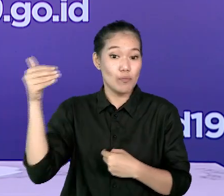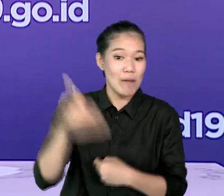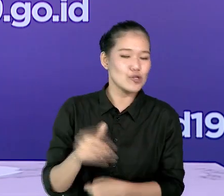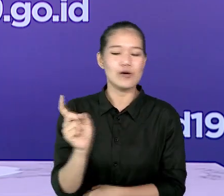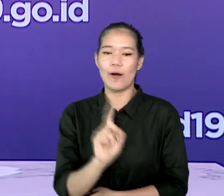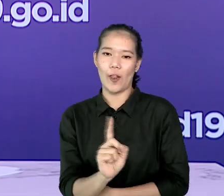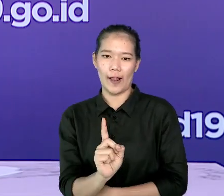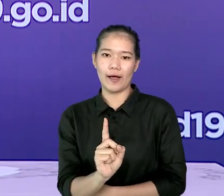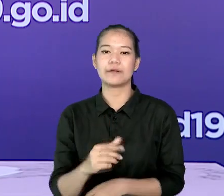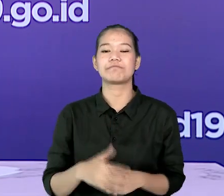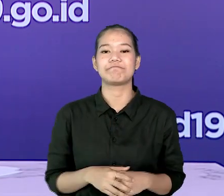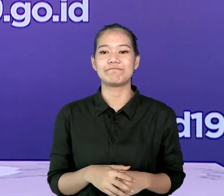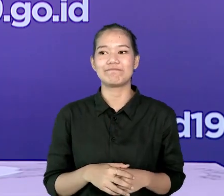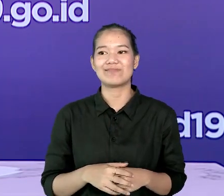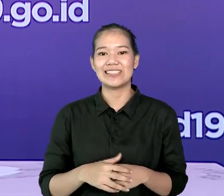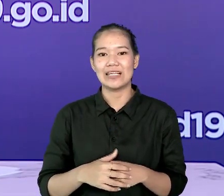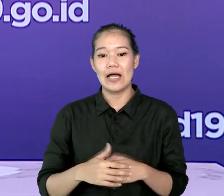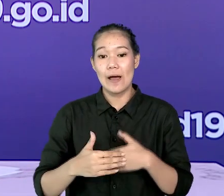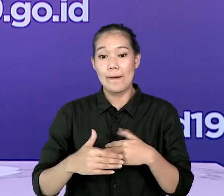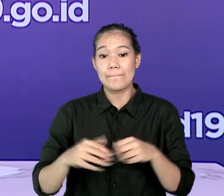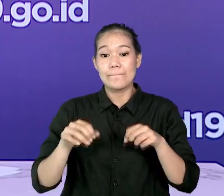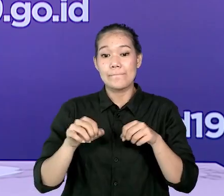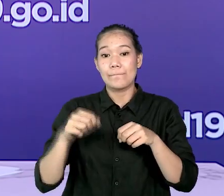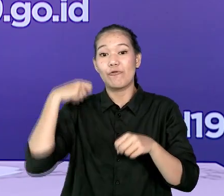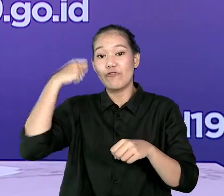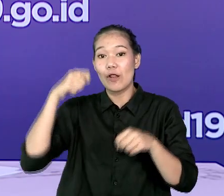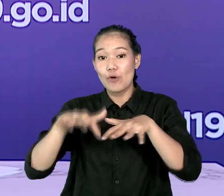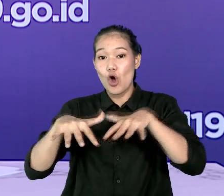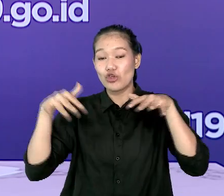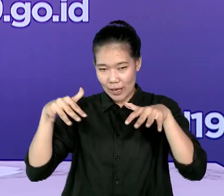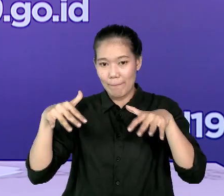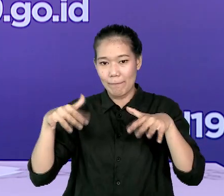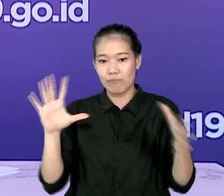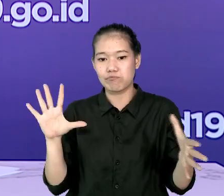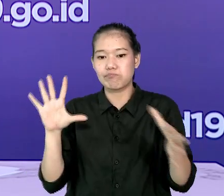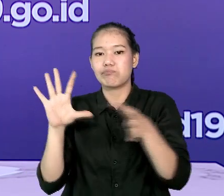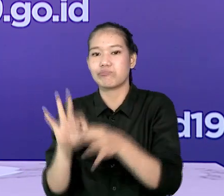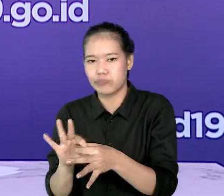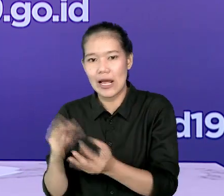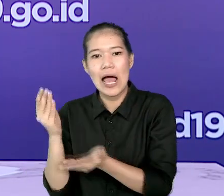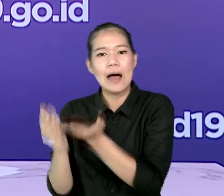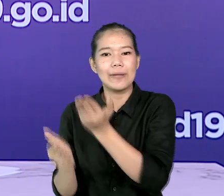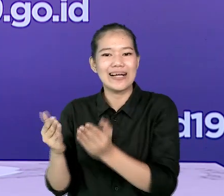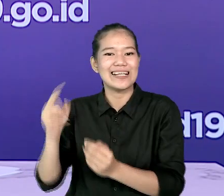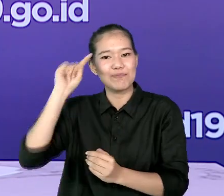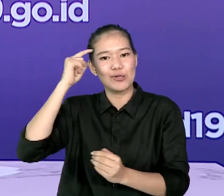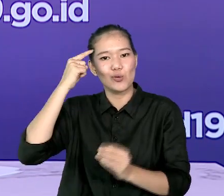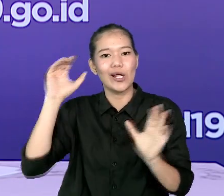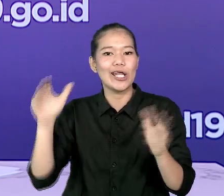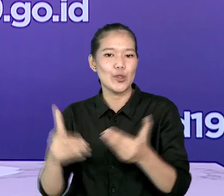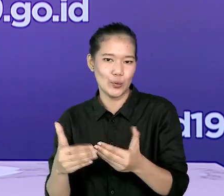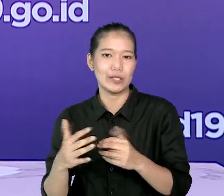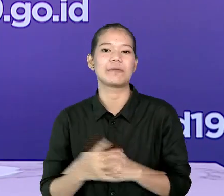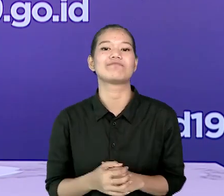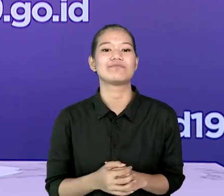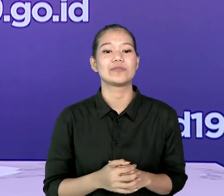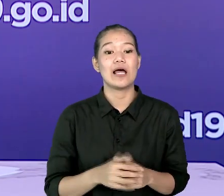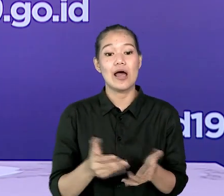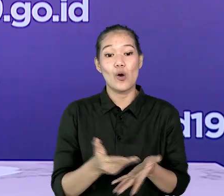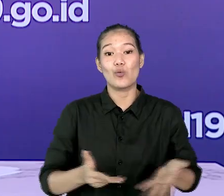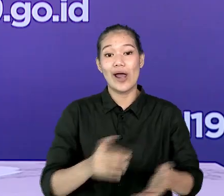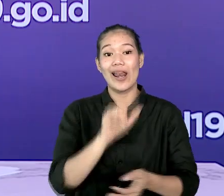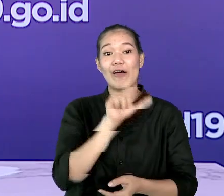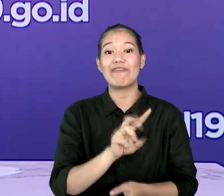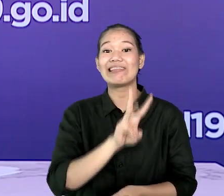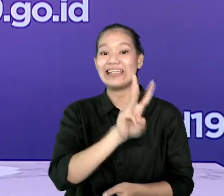masuk. Operasional bioskop akan terintegrasi dengan sistem Peduli Lindungi. Pada level 3,